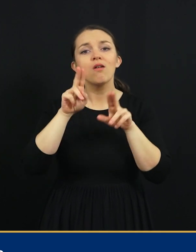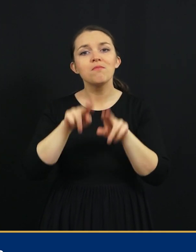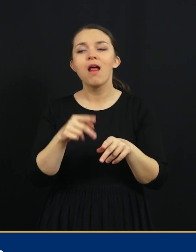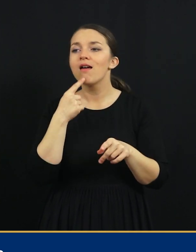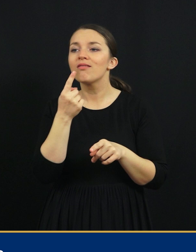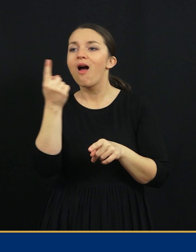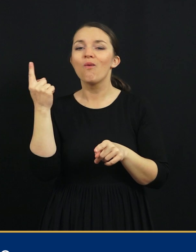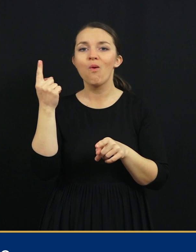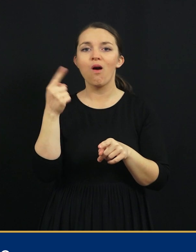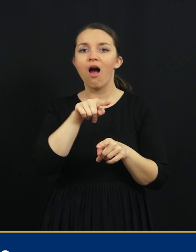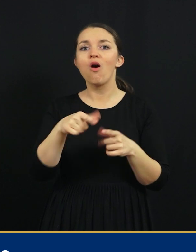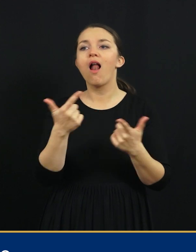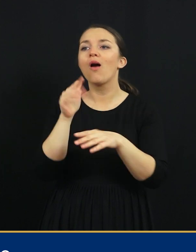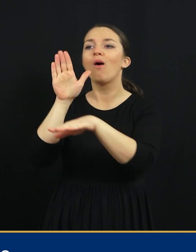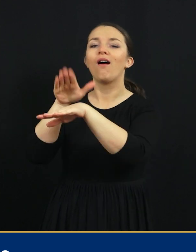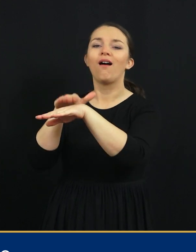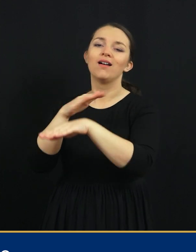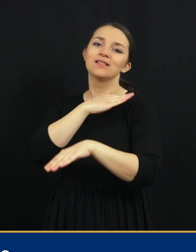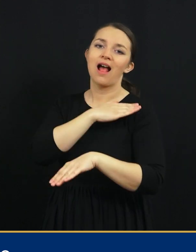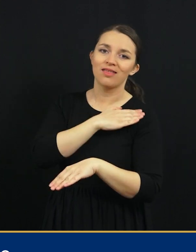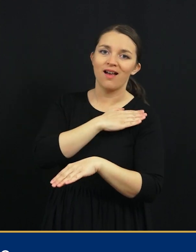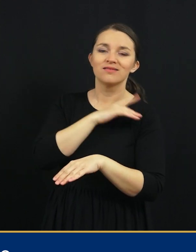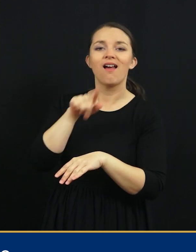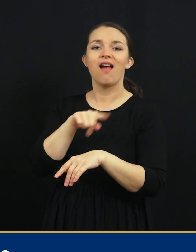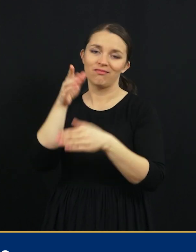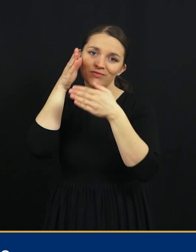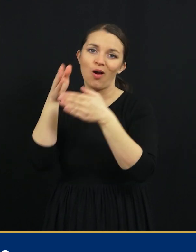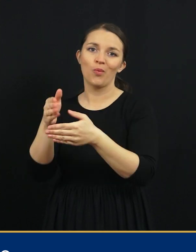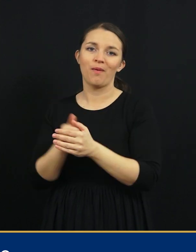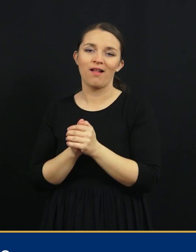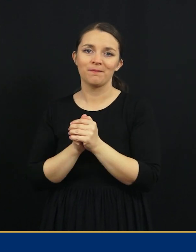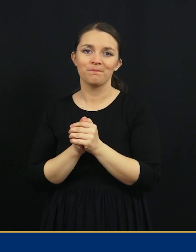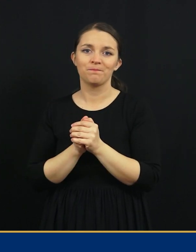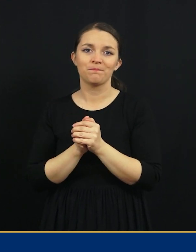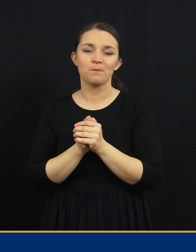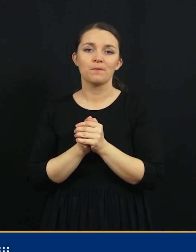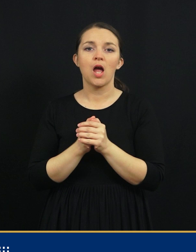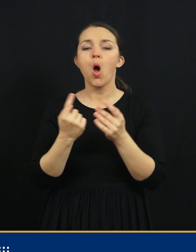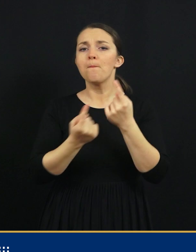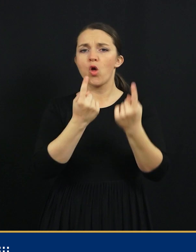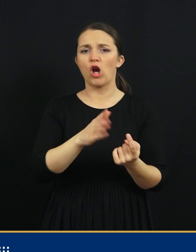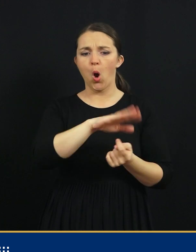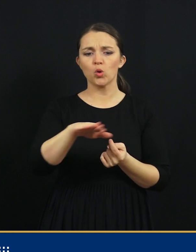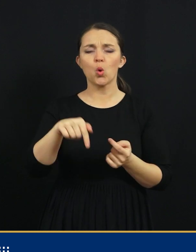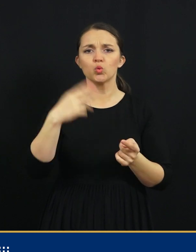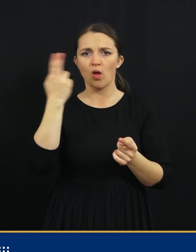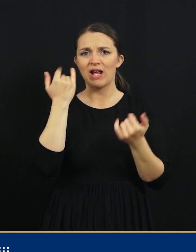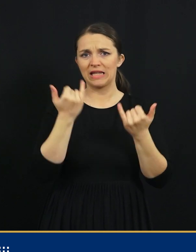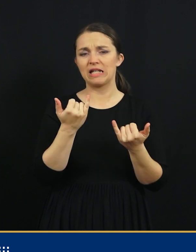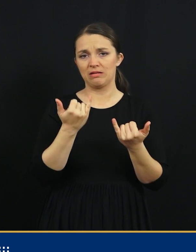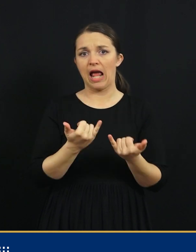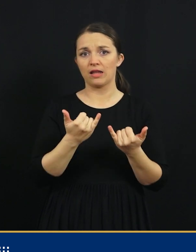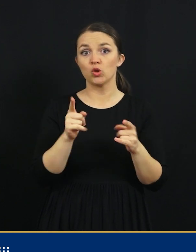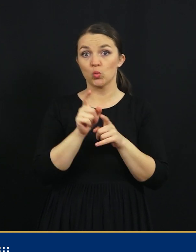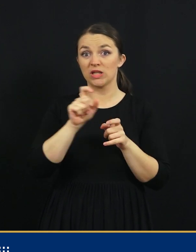imeli nekoga, na katerega so se lahko zanesli in mu zaupali. Položaj otrok v Sloveniji je danes tudi